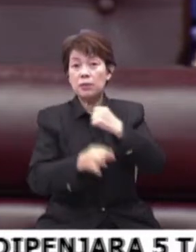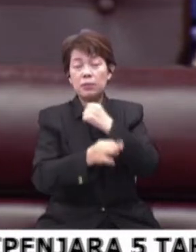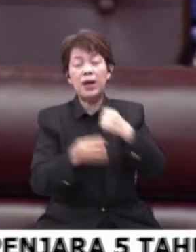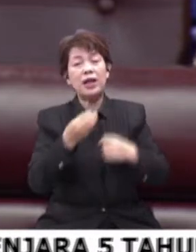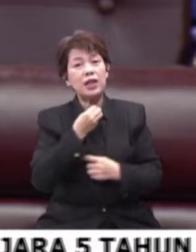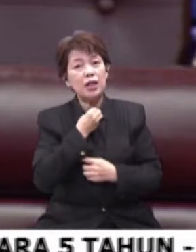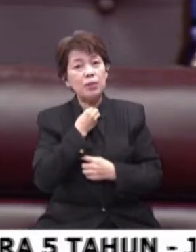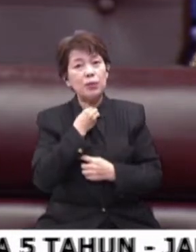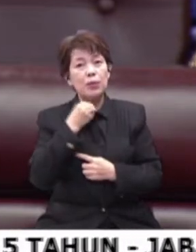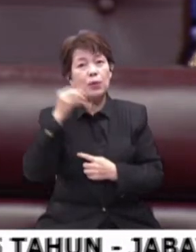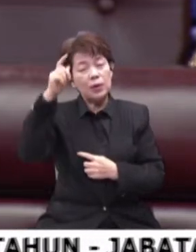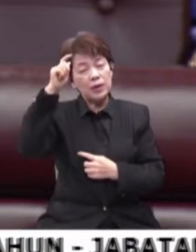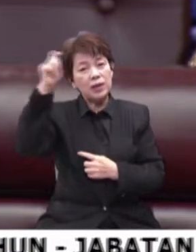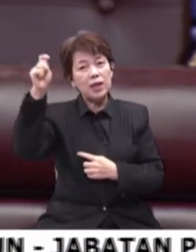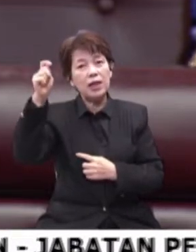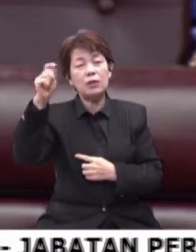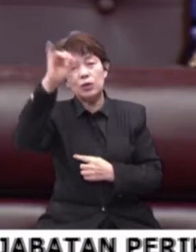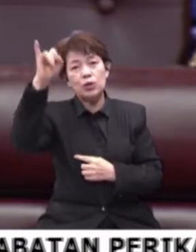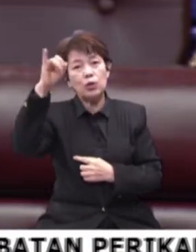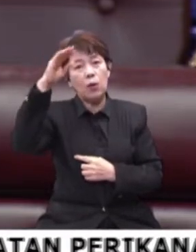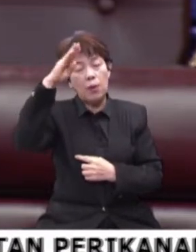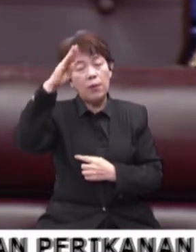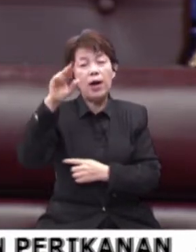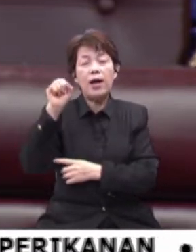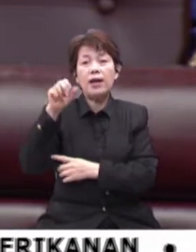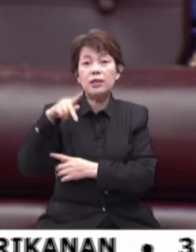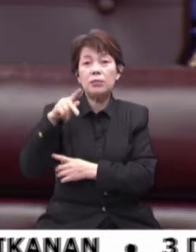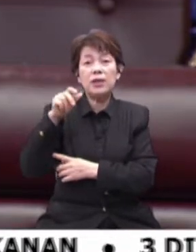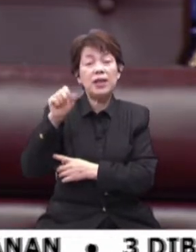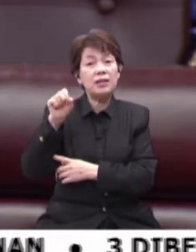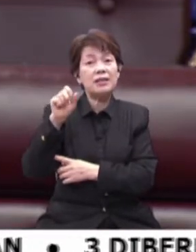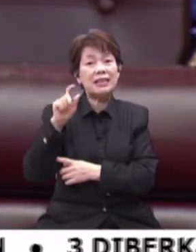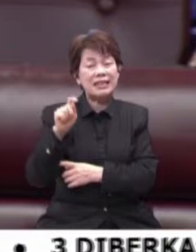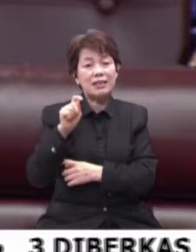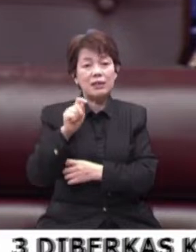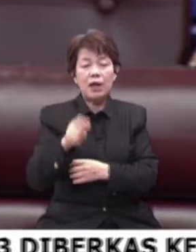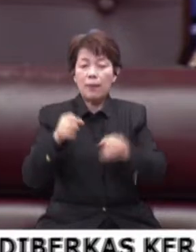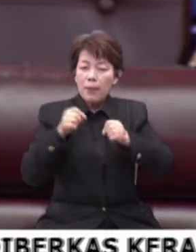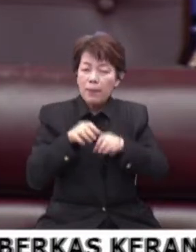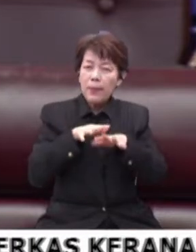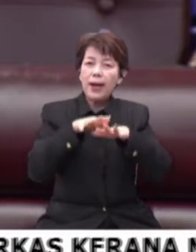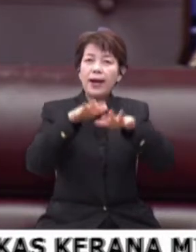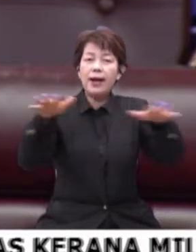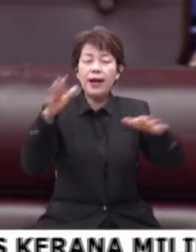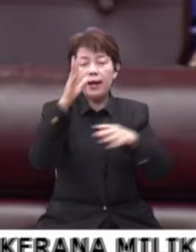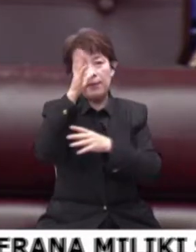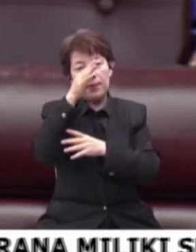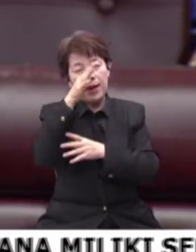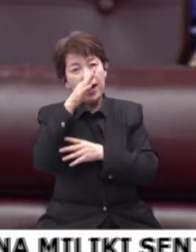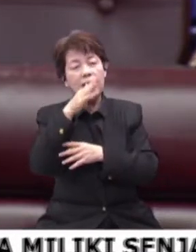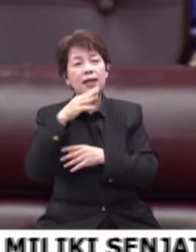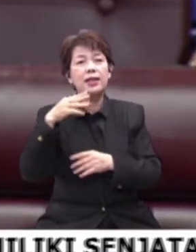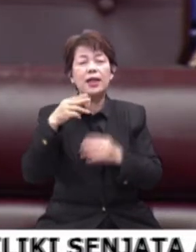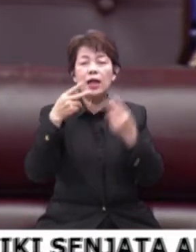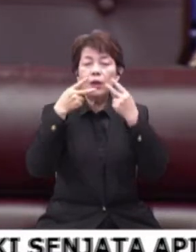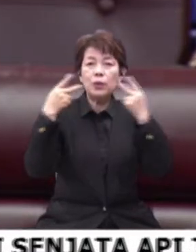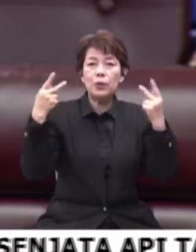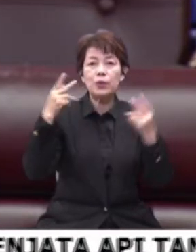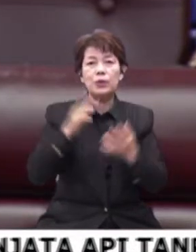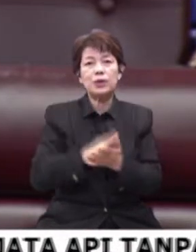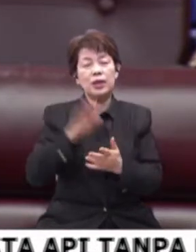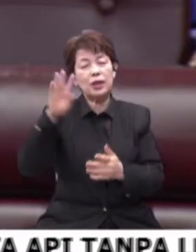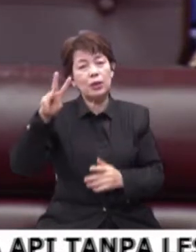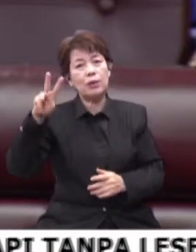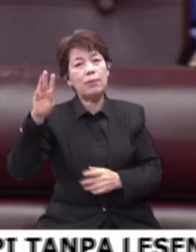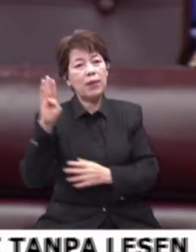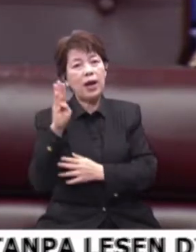tungganu dan Jawa Baru program sbsd juga akan diperluaskan ke negeri kucing dan kautik kena Palu bermula